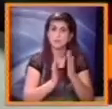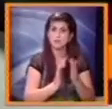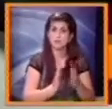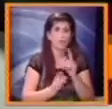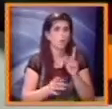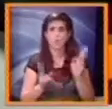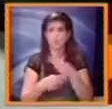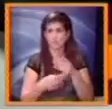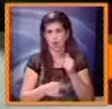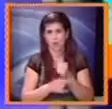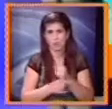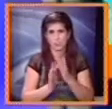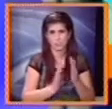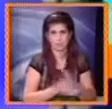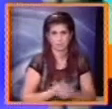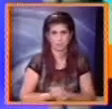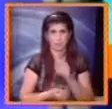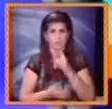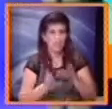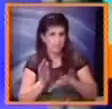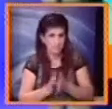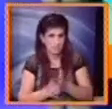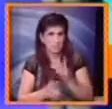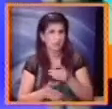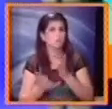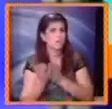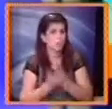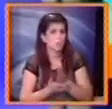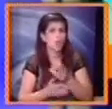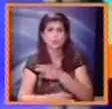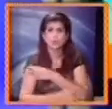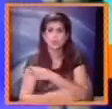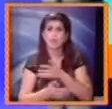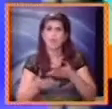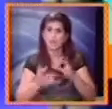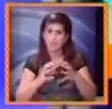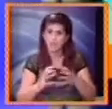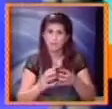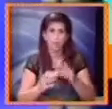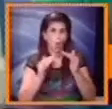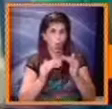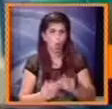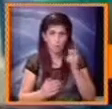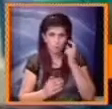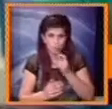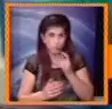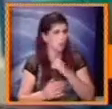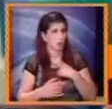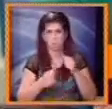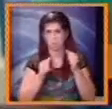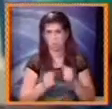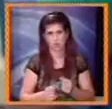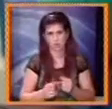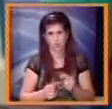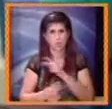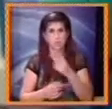הם לא מסוגלים לעשות את זה. אבל באופן ברור אפשר להגיד שהכניסות האינטנסיביות של המשטרה לכפר מורידות את הפשע.